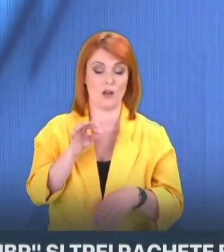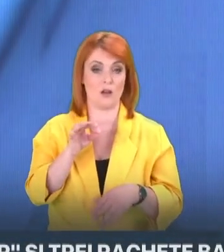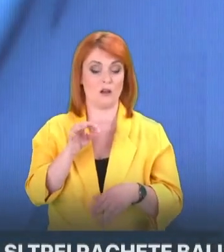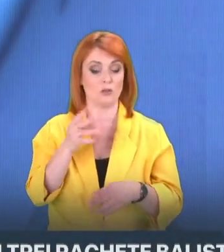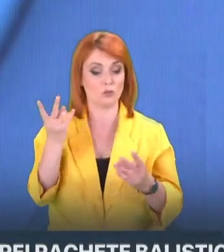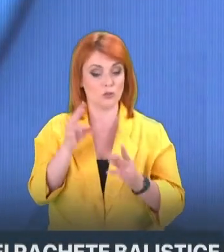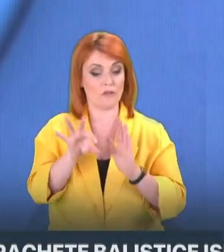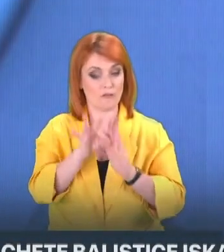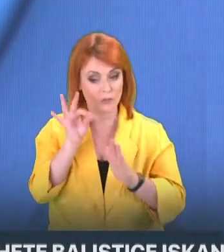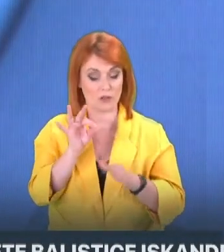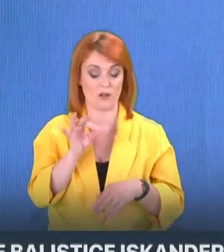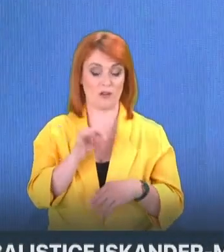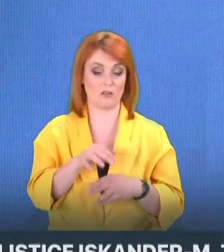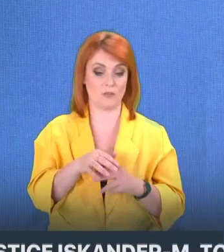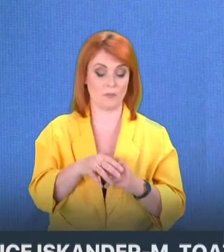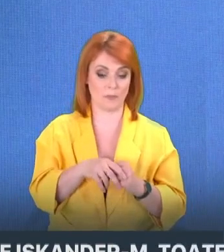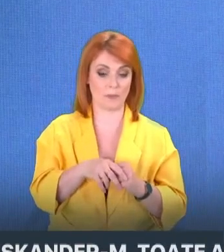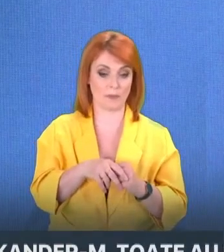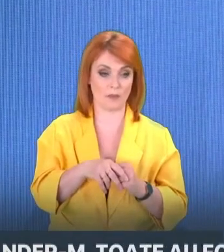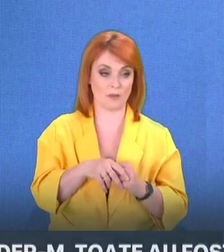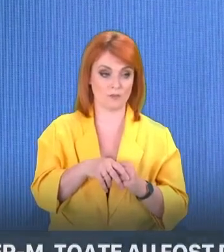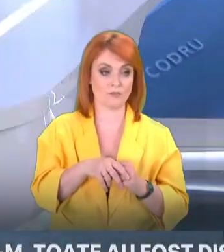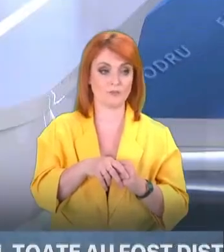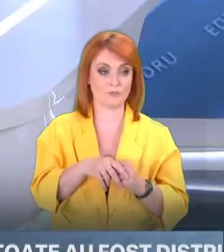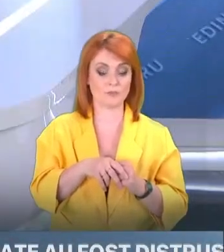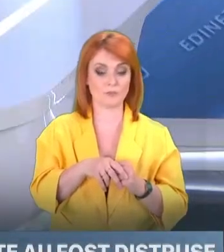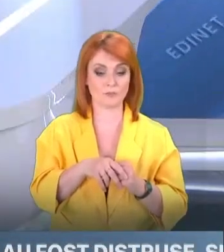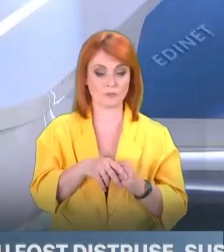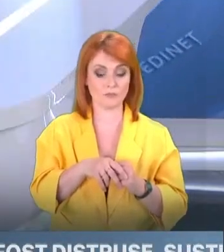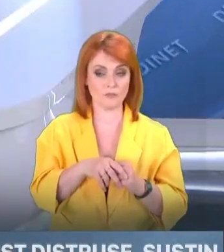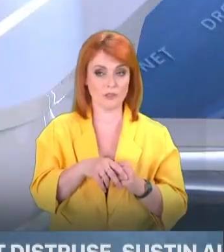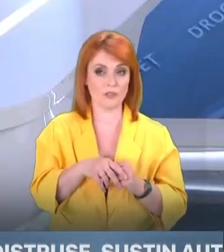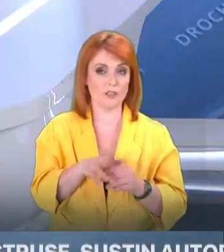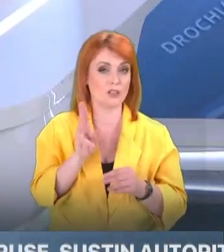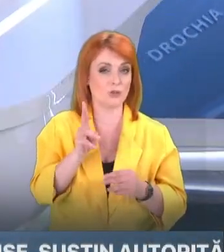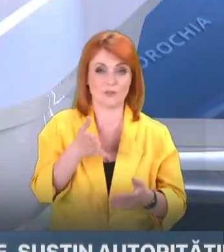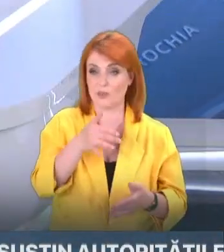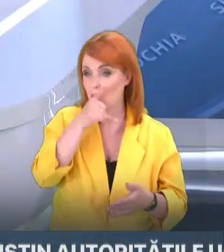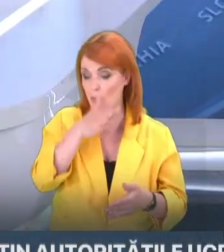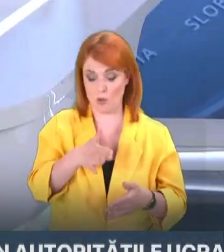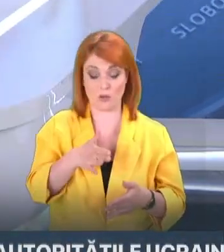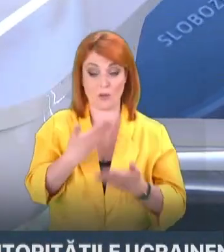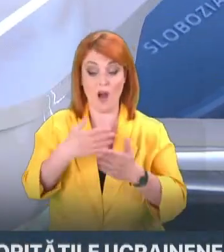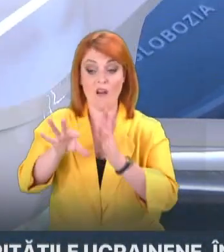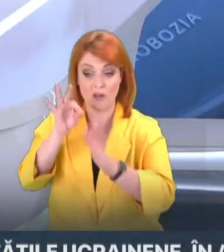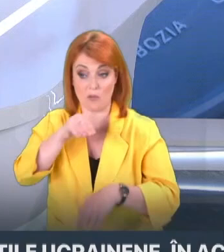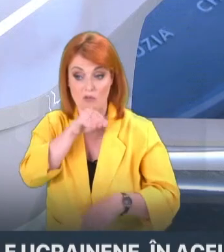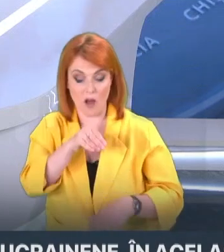instruire de 2 ani în cadrul unei școli profesionale în domeniul, în meserie operator, tinerii nu pot să se angajeze pentru